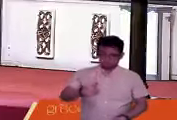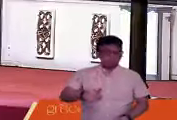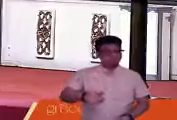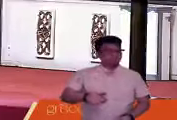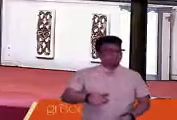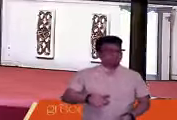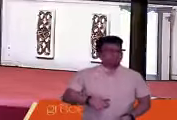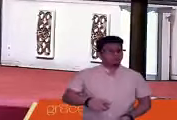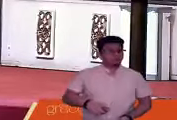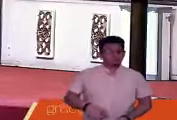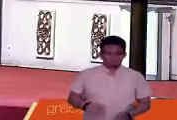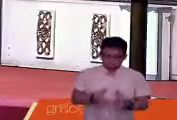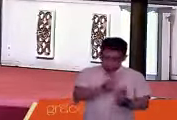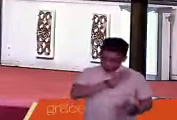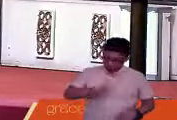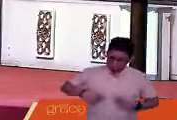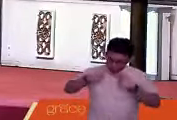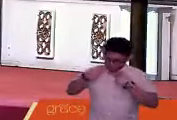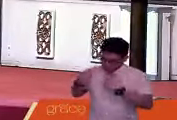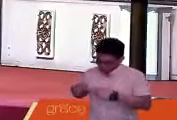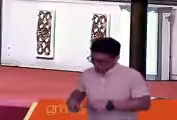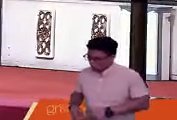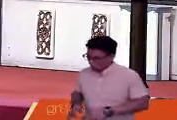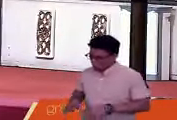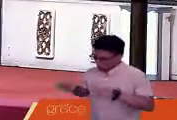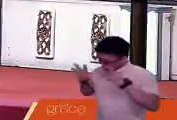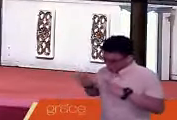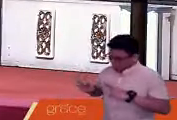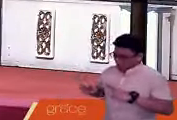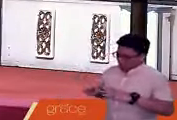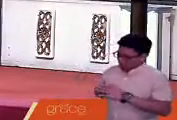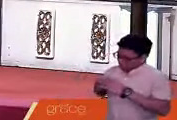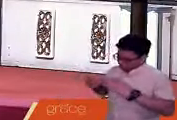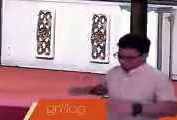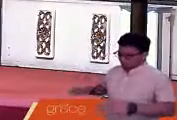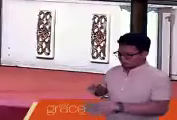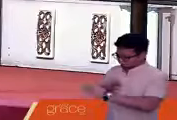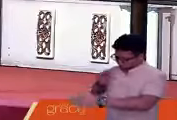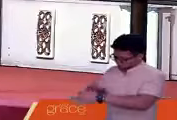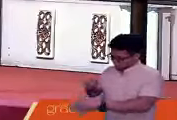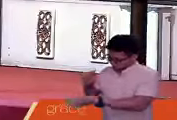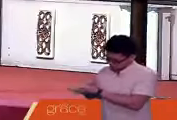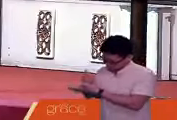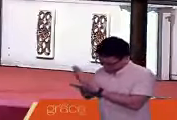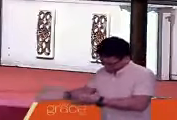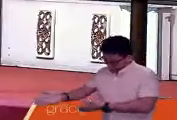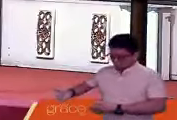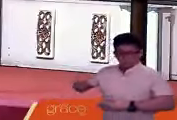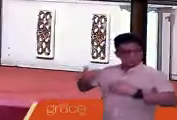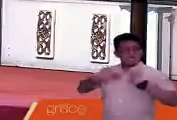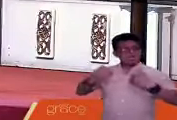faith that you have. Kaya nakakita siya. Mga kaigsunan,